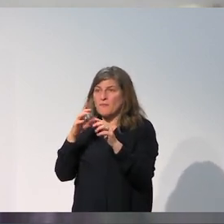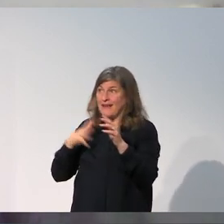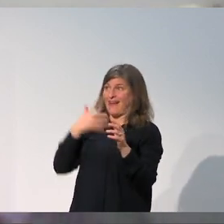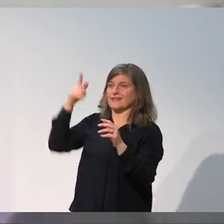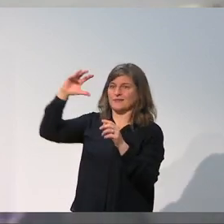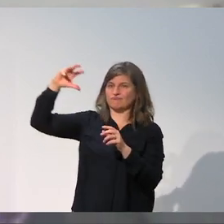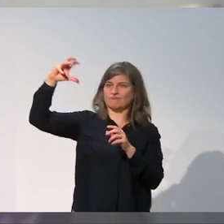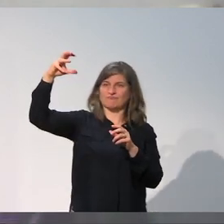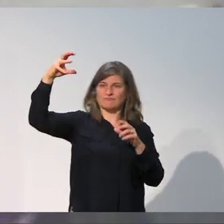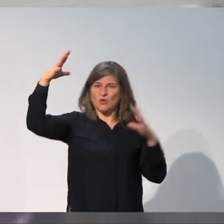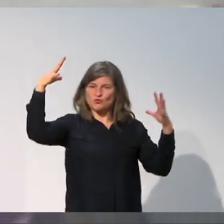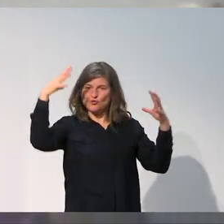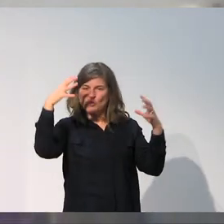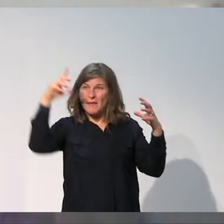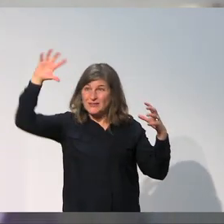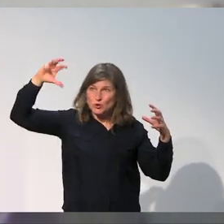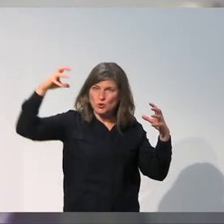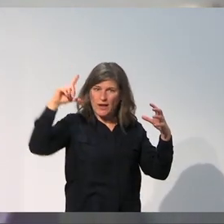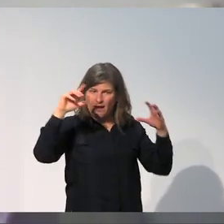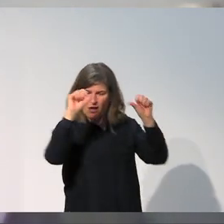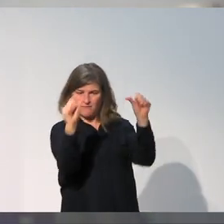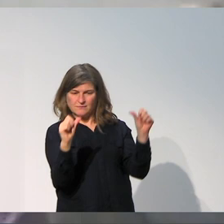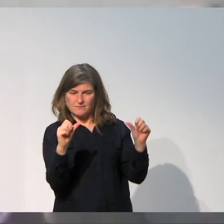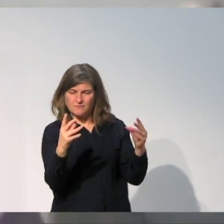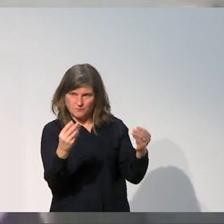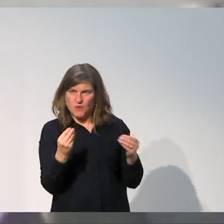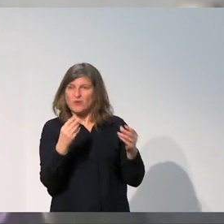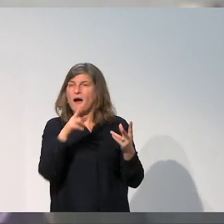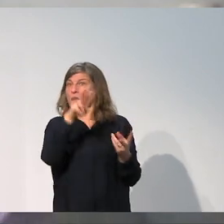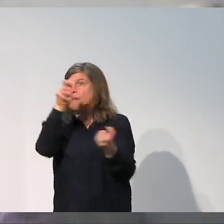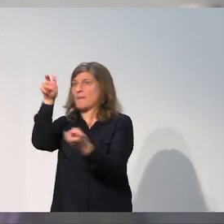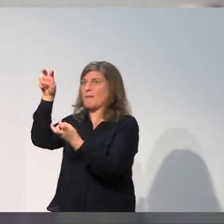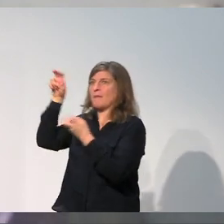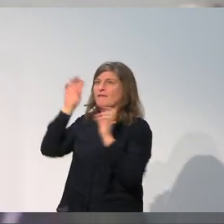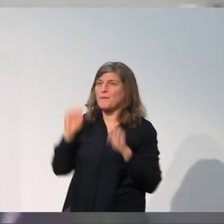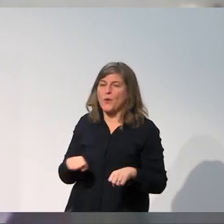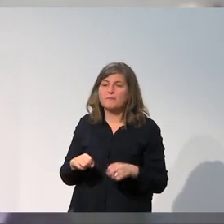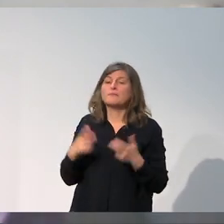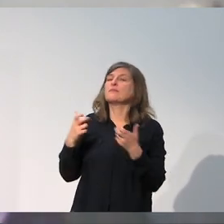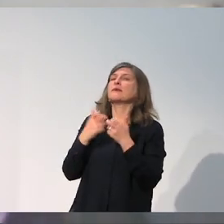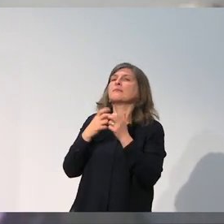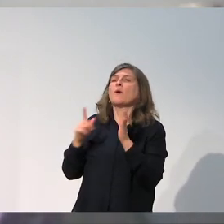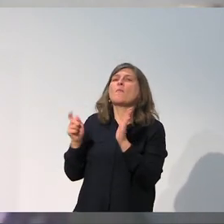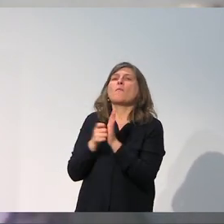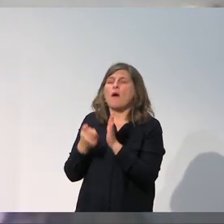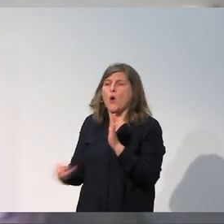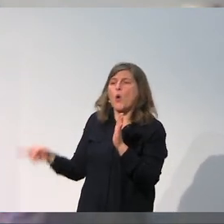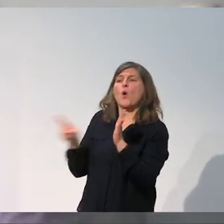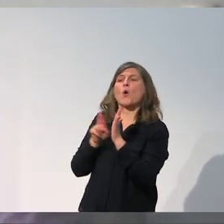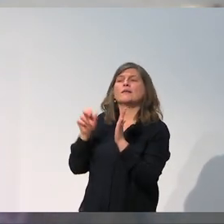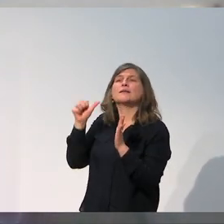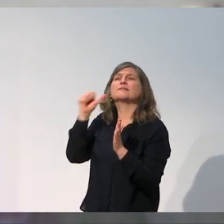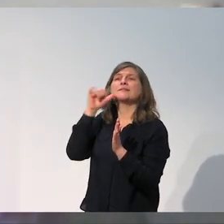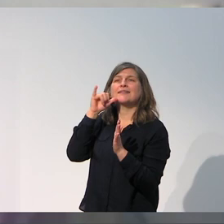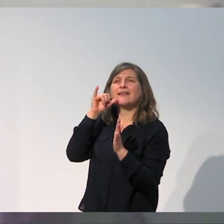des lieux où il fait plus noir, où il fait plus sombre. J'avais également entendu que que la Renaissance italienne et le Rinascimento étaient peut-être nés